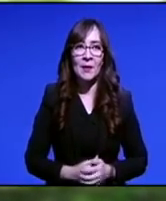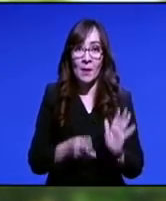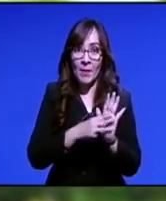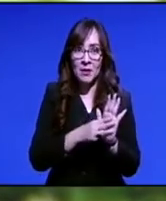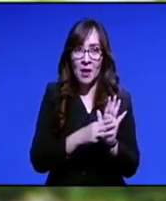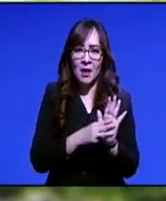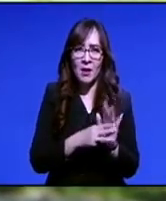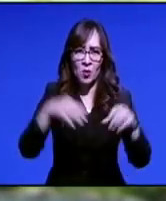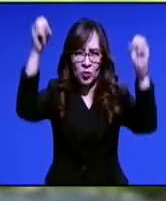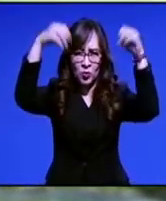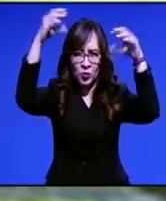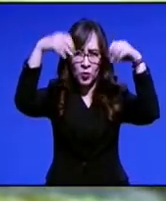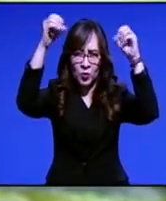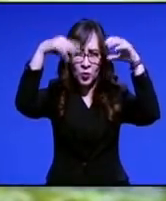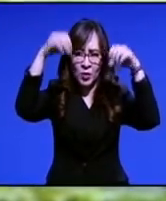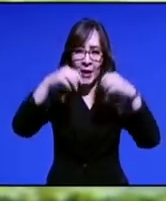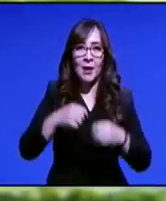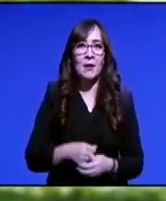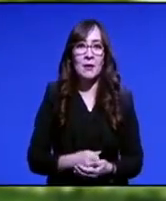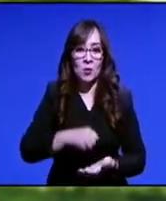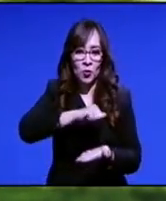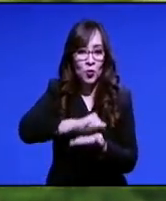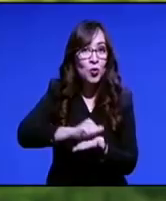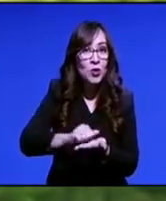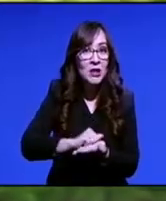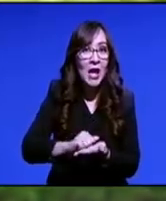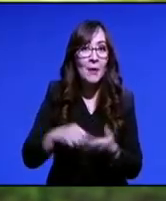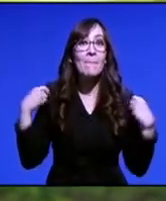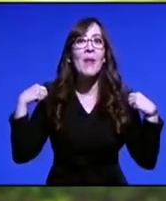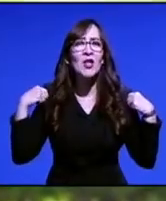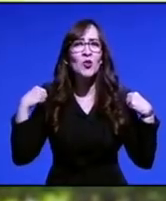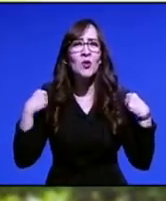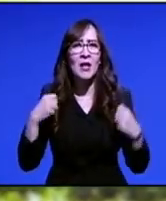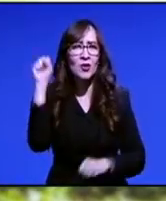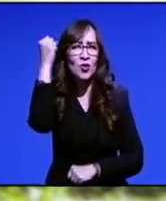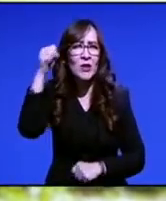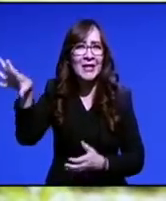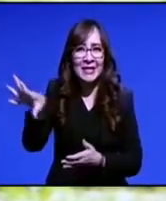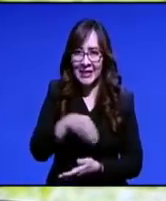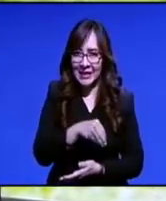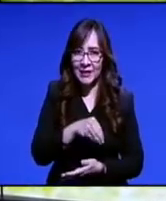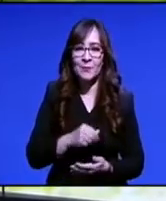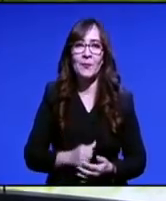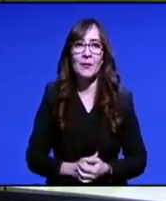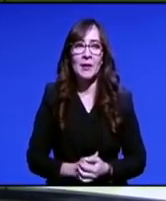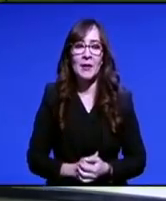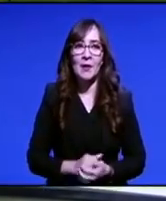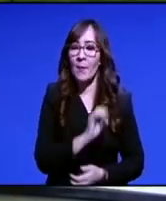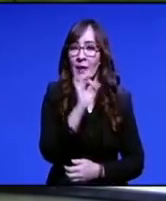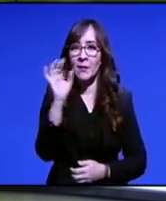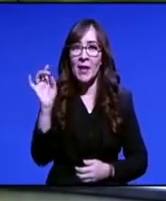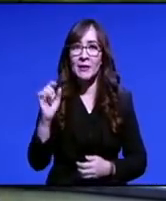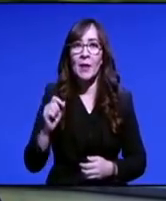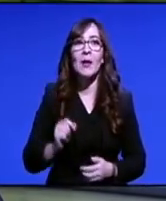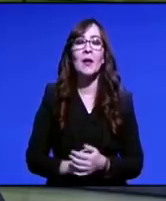Saat musim hujan tiba adalah cucian yang sulit kering. Nah, jasa laundry pun jadi pilihan. Di antara berbagai jenis jasa laundry